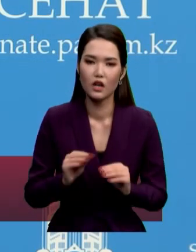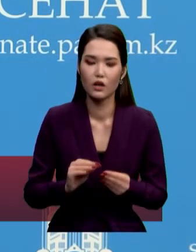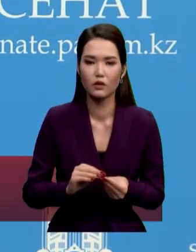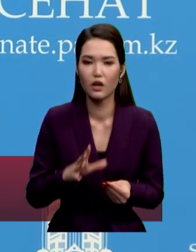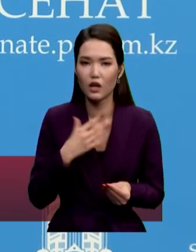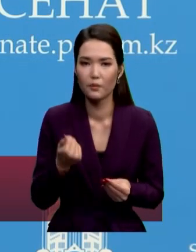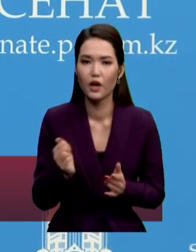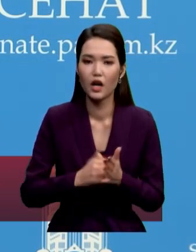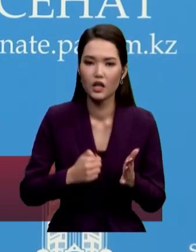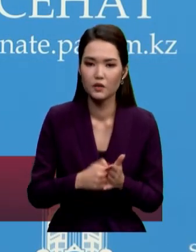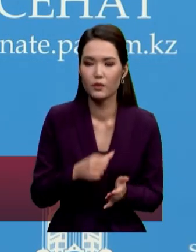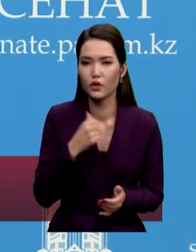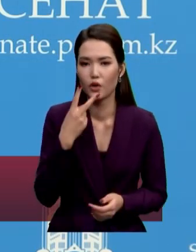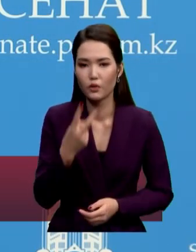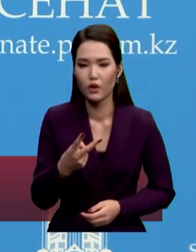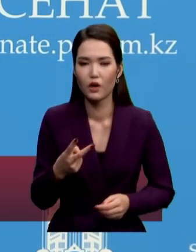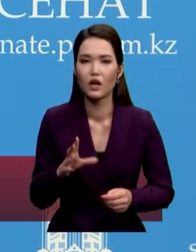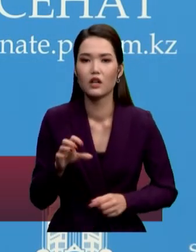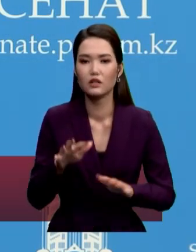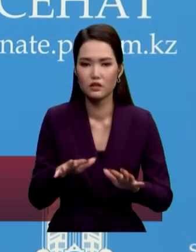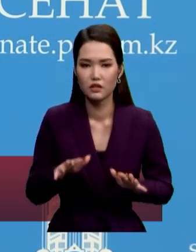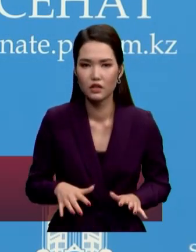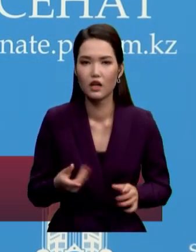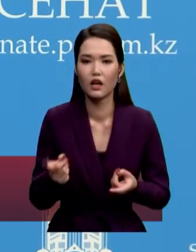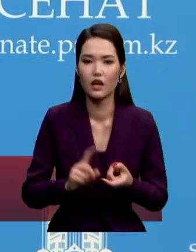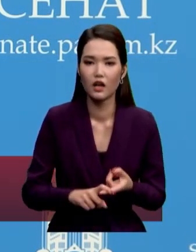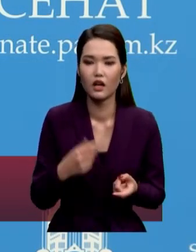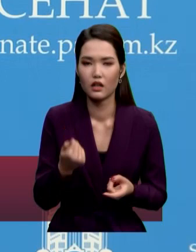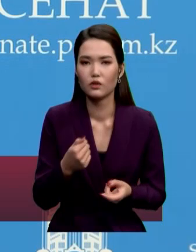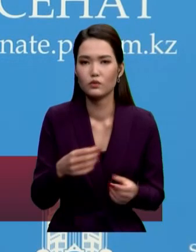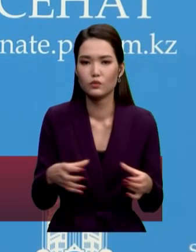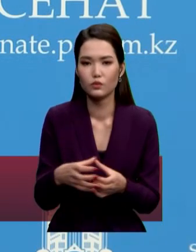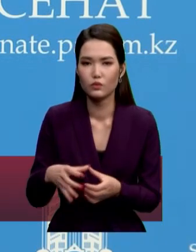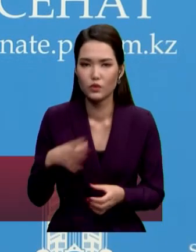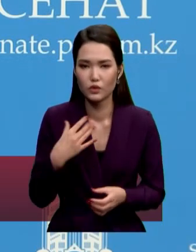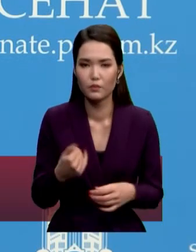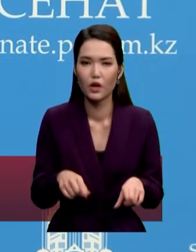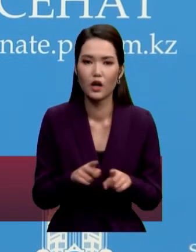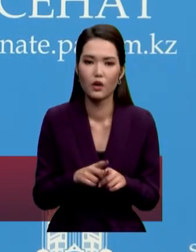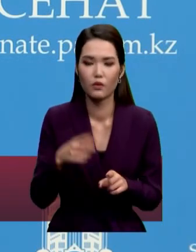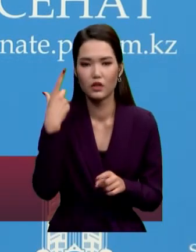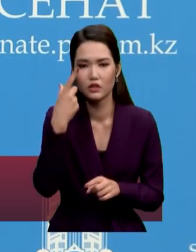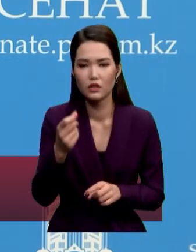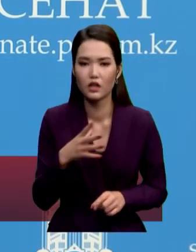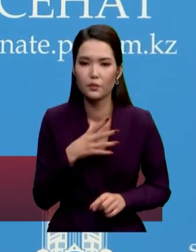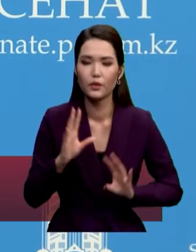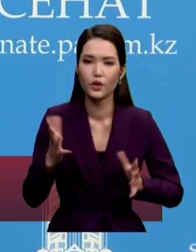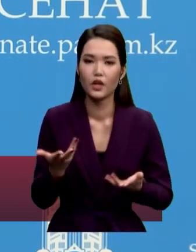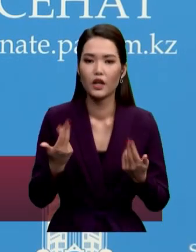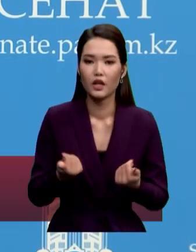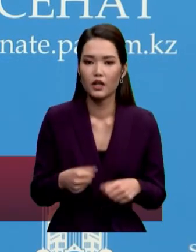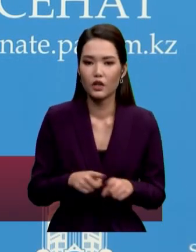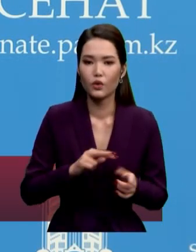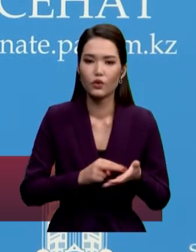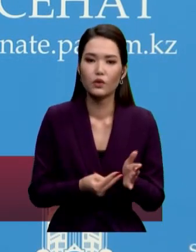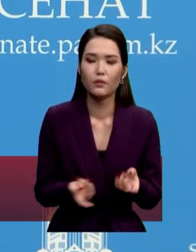міндеттемеске? Өйткені өзіңіз білесіз, қымбатшылық қысып баратыр, инфляция 20%-нан асып кетті. Сіздің осыған қатысты көзқарасыңыз қандай, және бұл